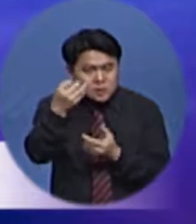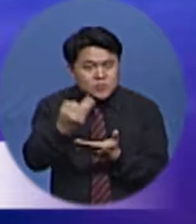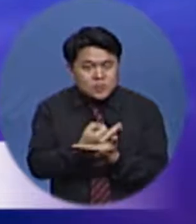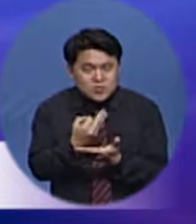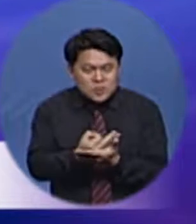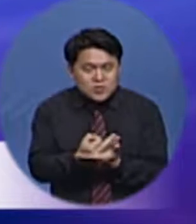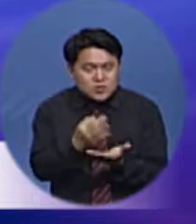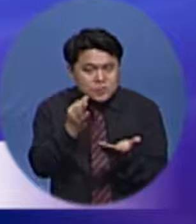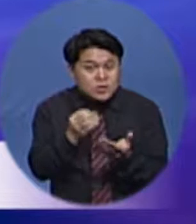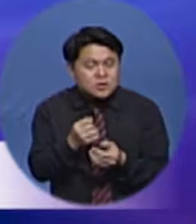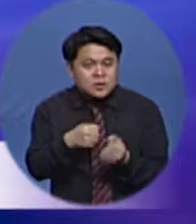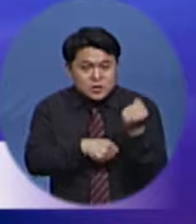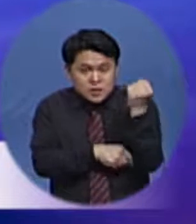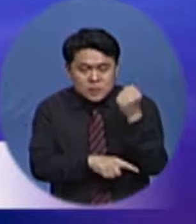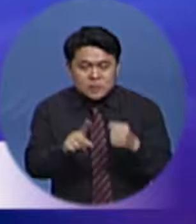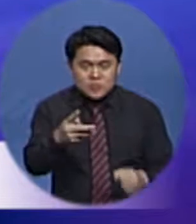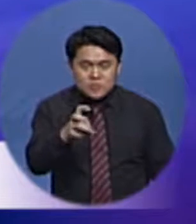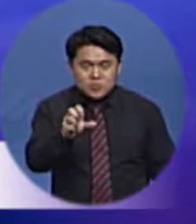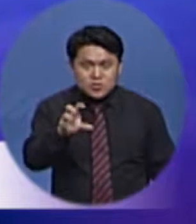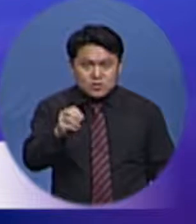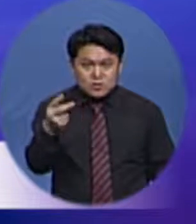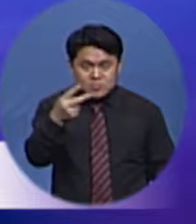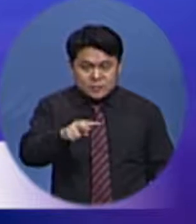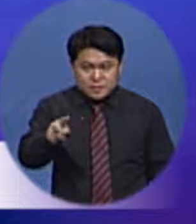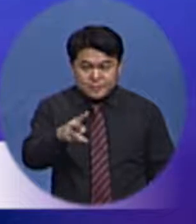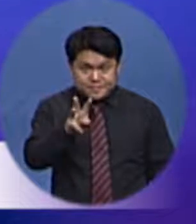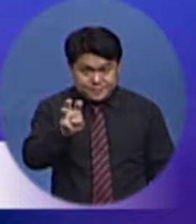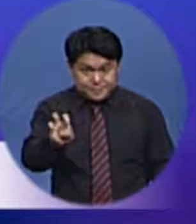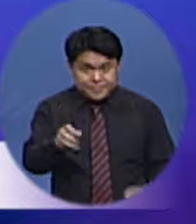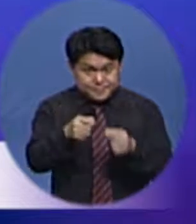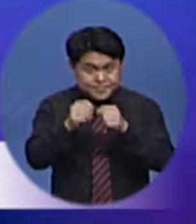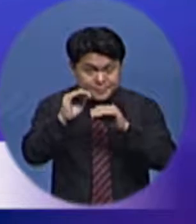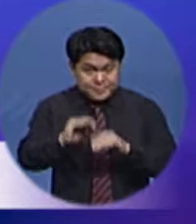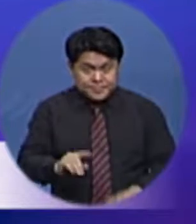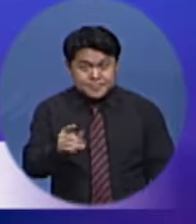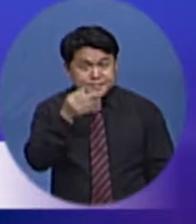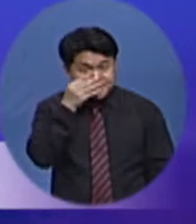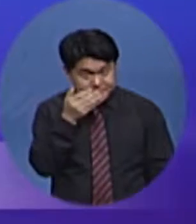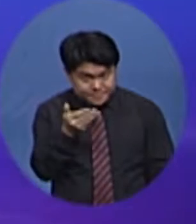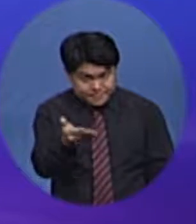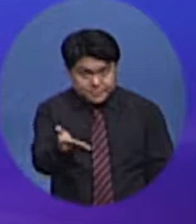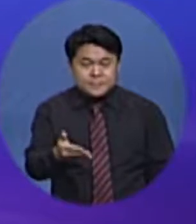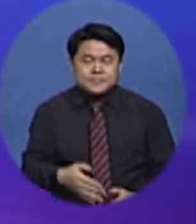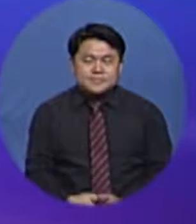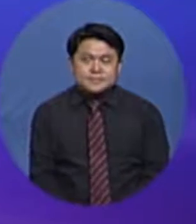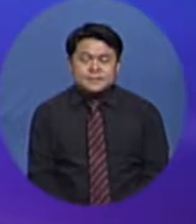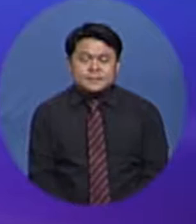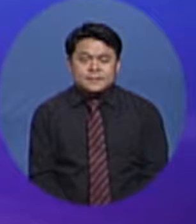135만 2,230원이 됩니다. 자세한 내용 박정인 기자가 정리했습니다.